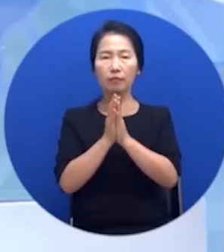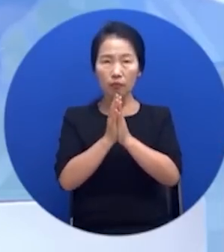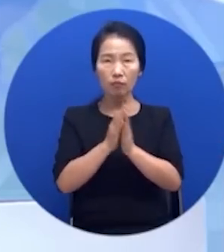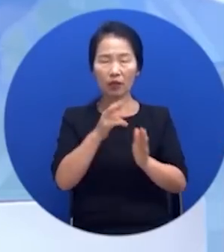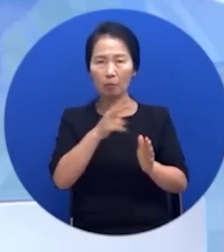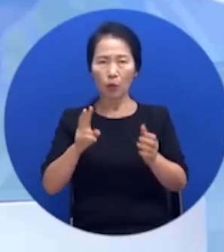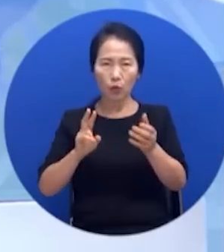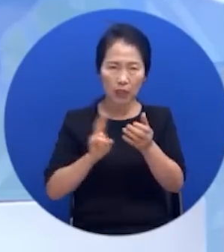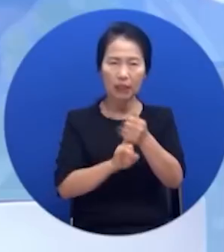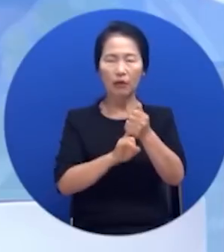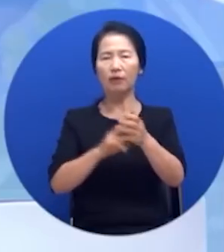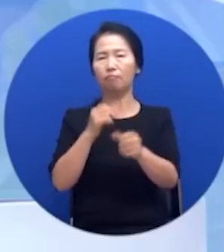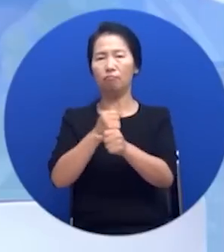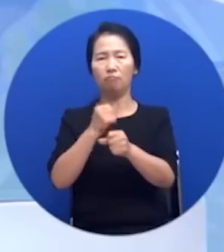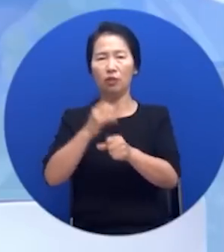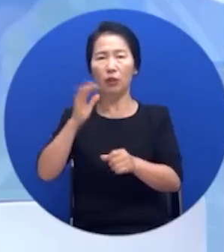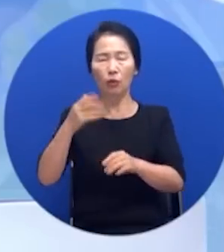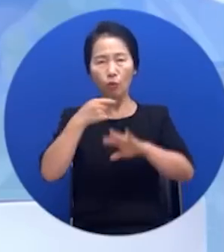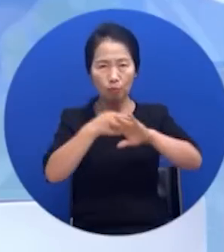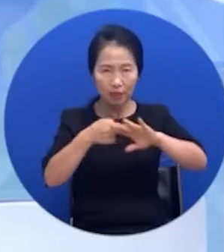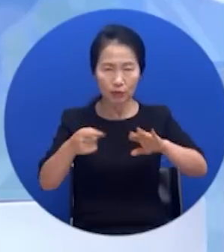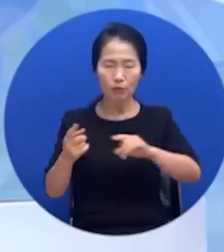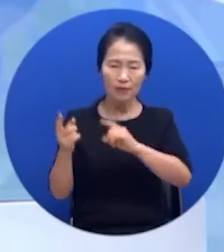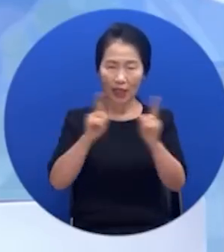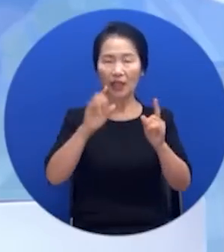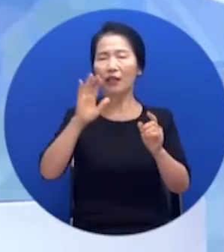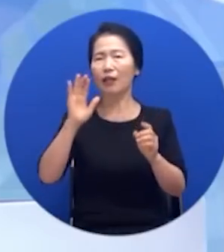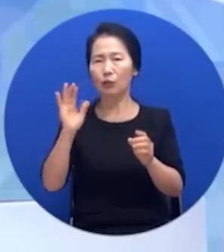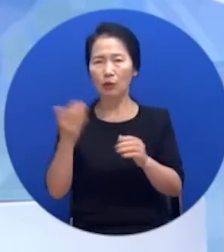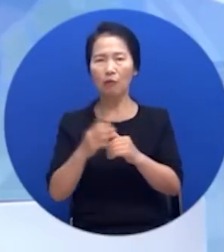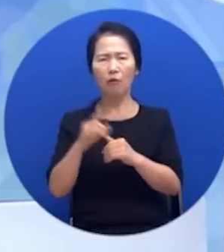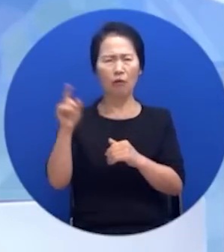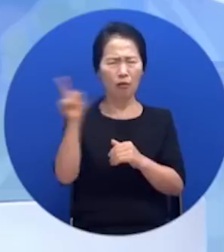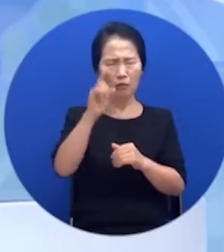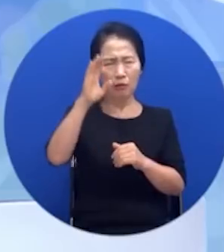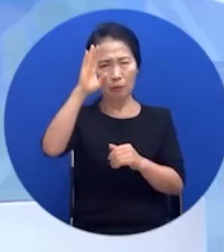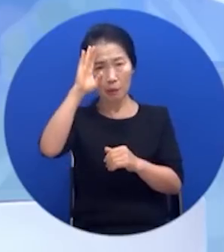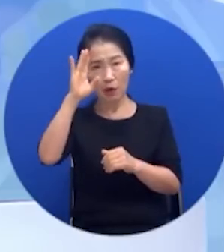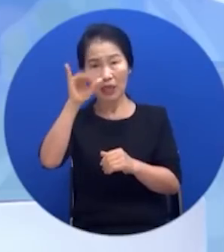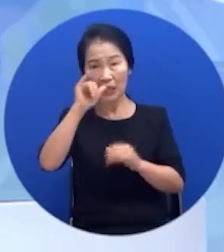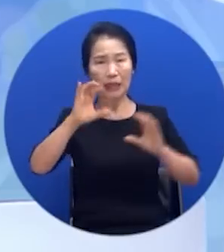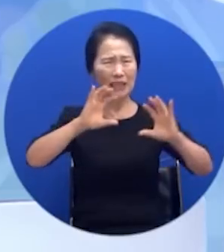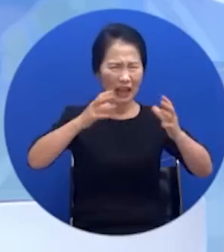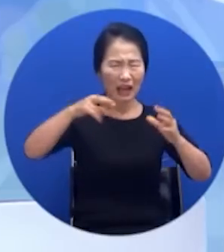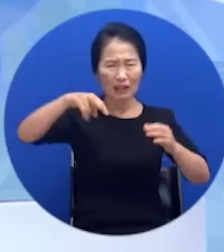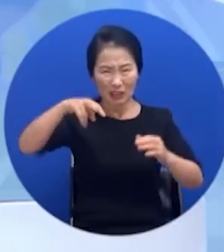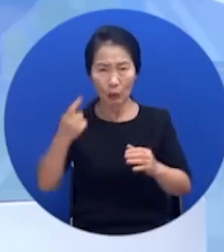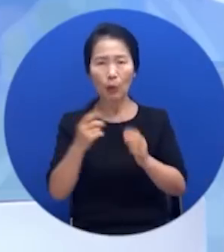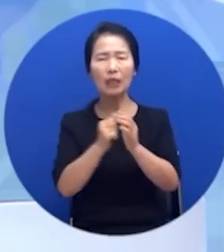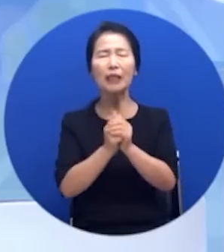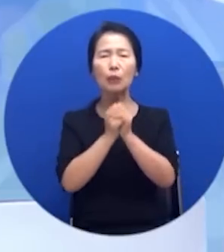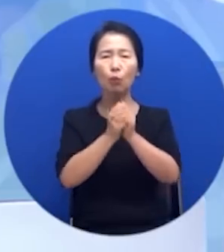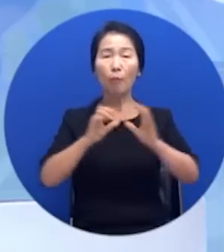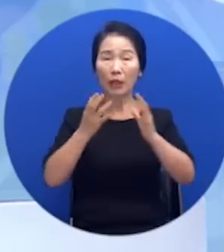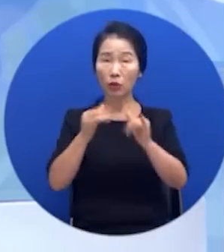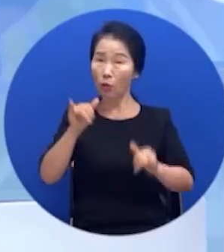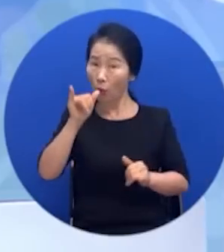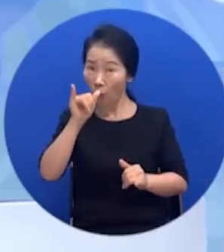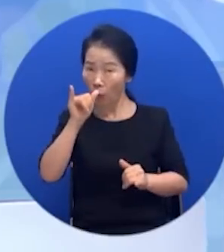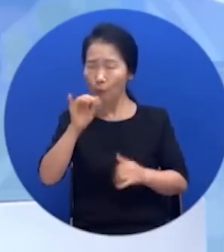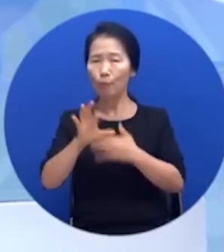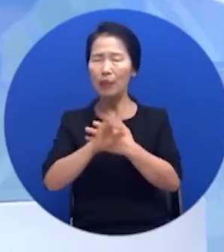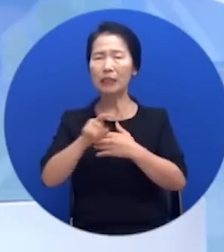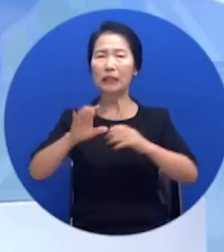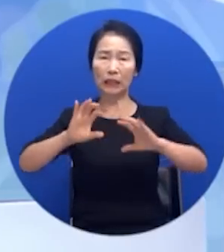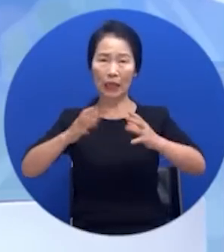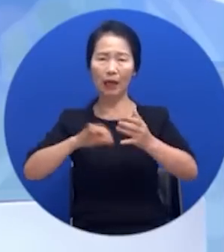만듭니다. 기도는 민족을 살립니다. 어떤 병든 나라도 기도하면 백성이 있으면 그 나라는 다시